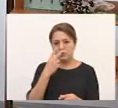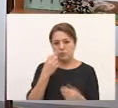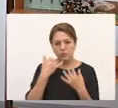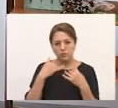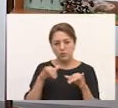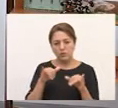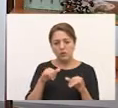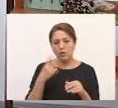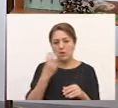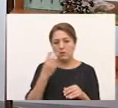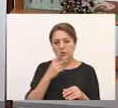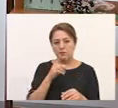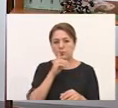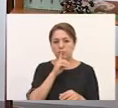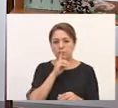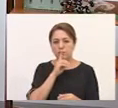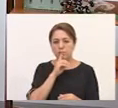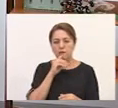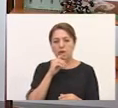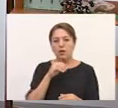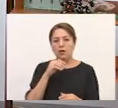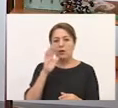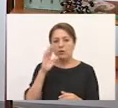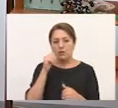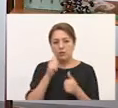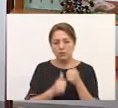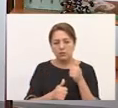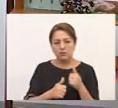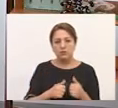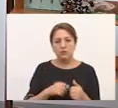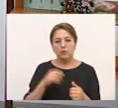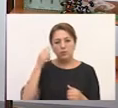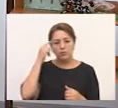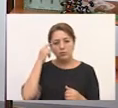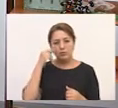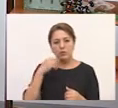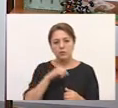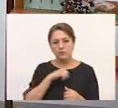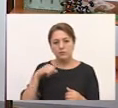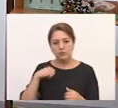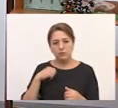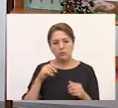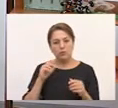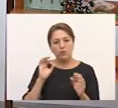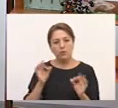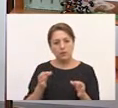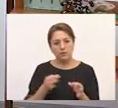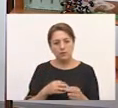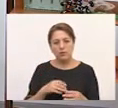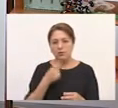Оба мы замолчали, погрузясь каждый в свои размышления. У каждого своя правда.